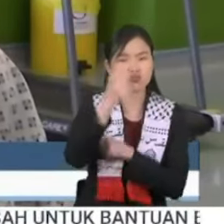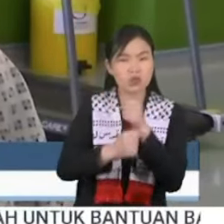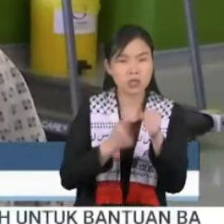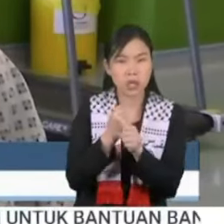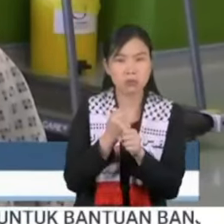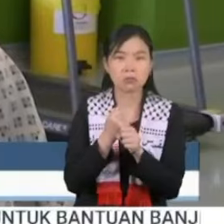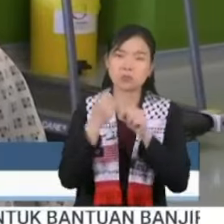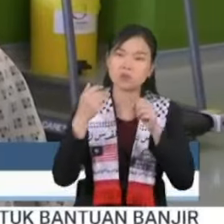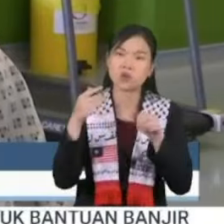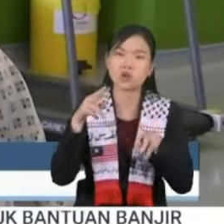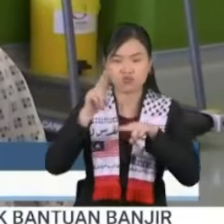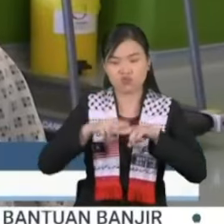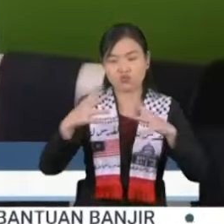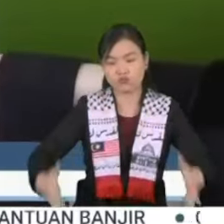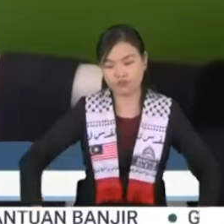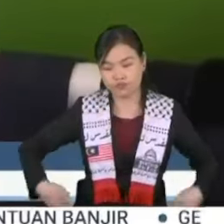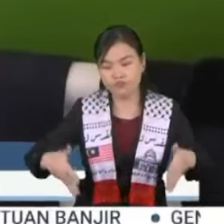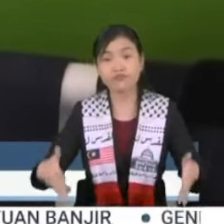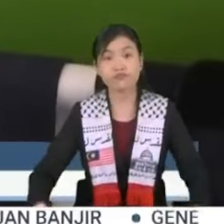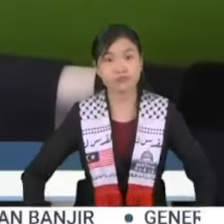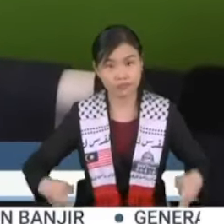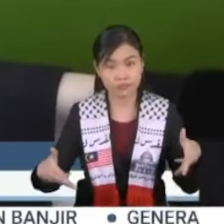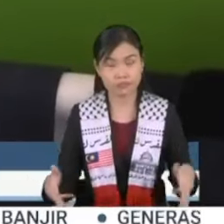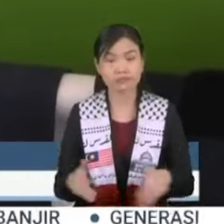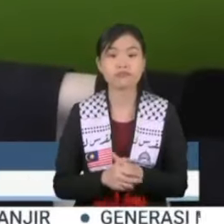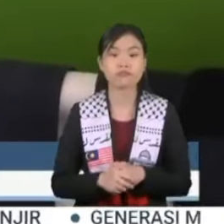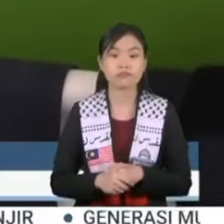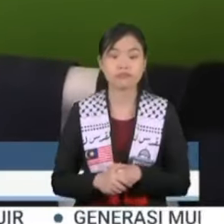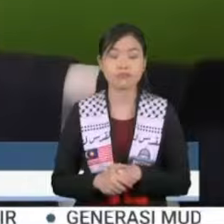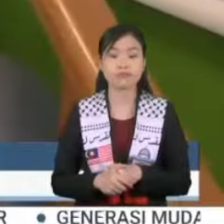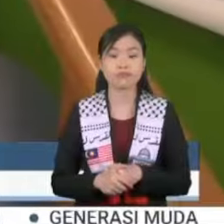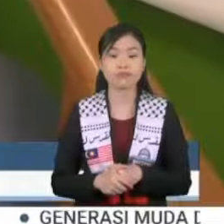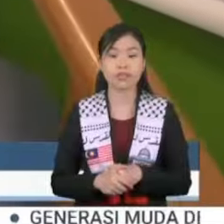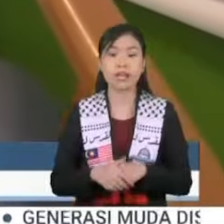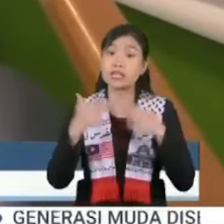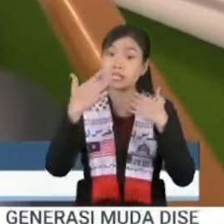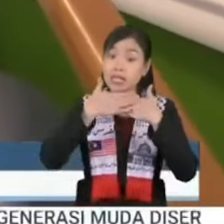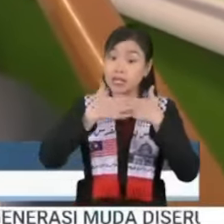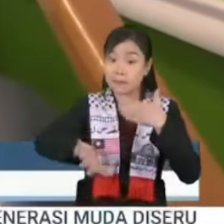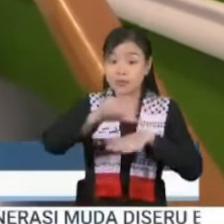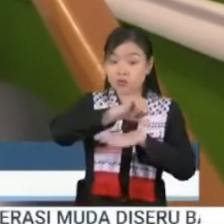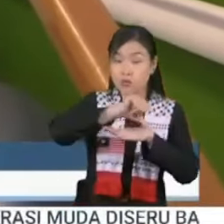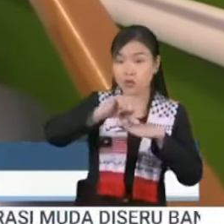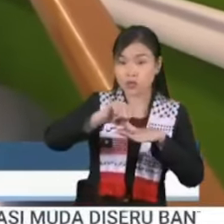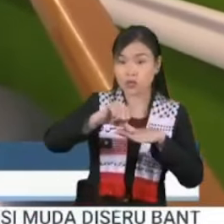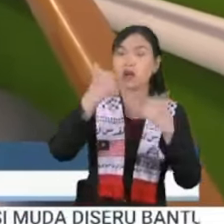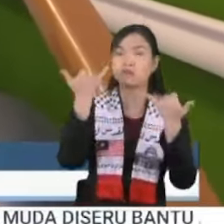Kursi roda. Kursi roda. Habis sekarang, operasi.